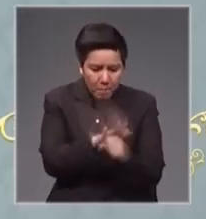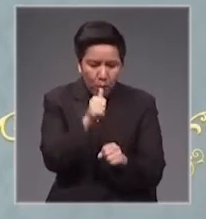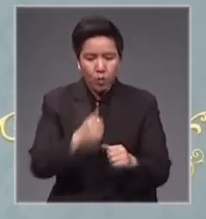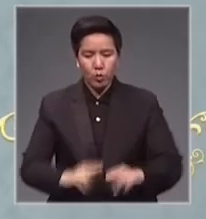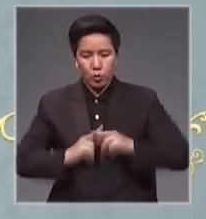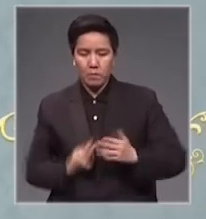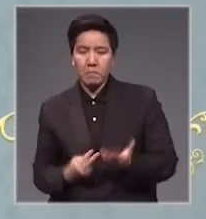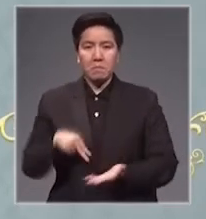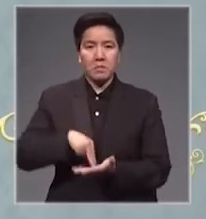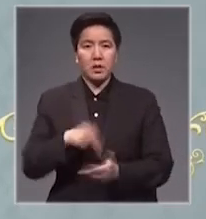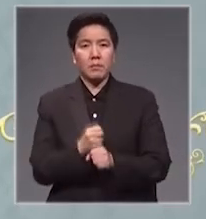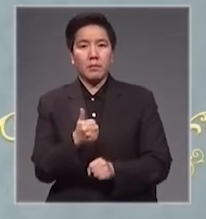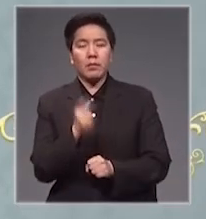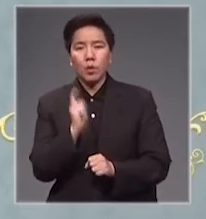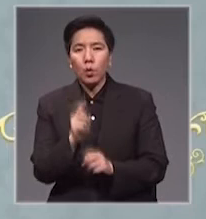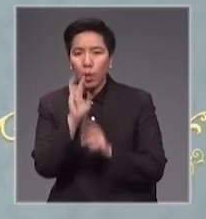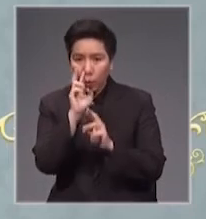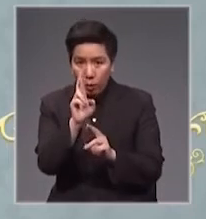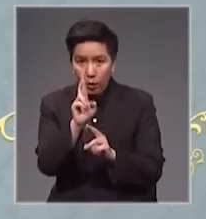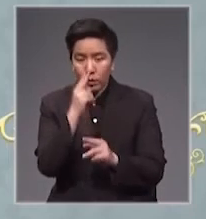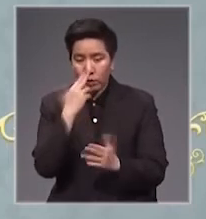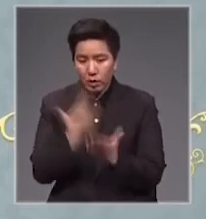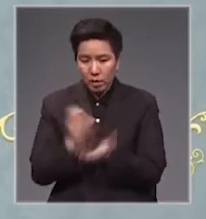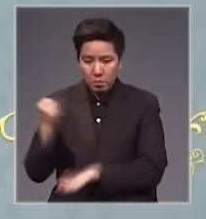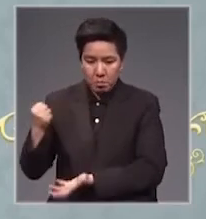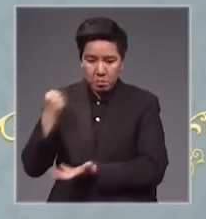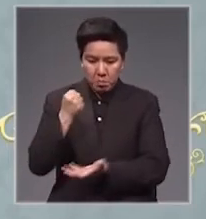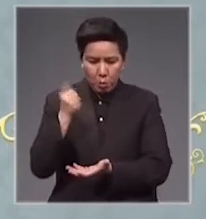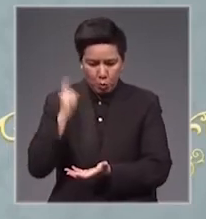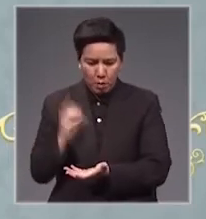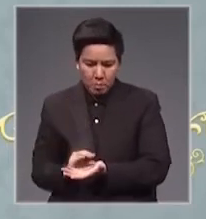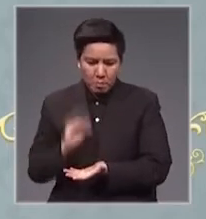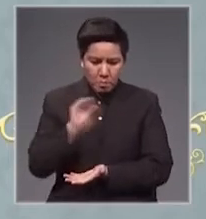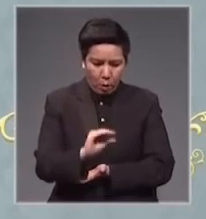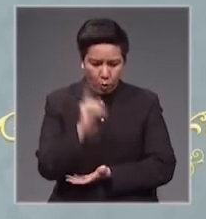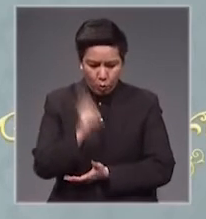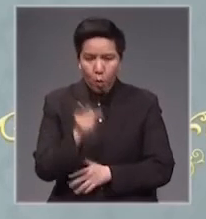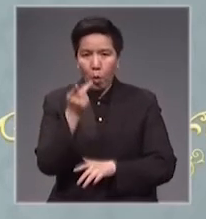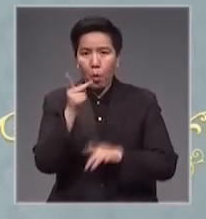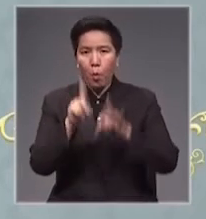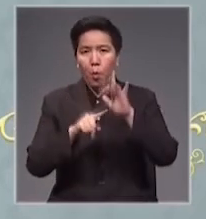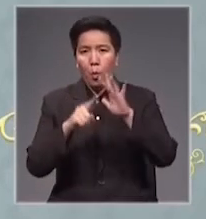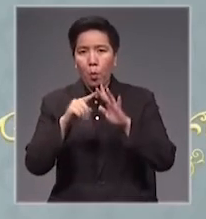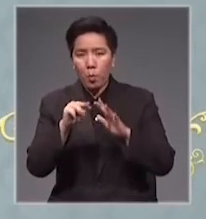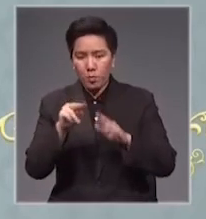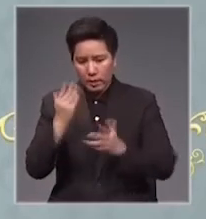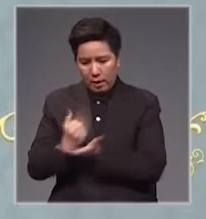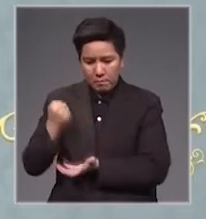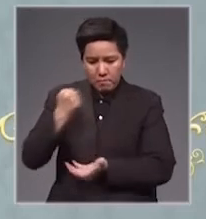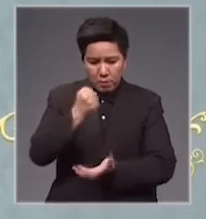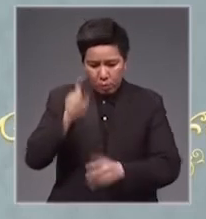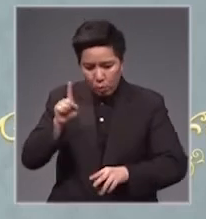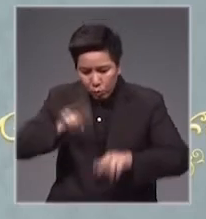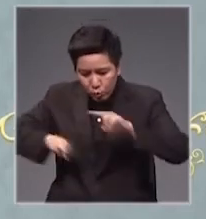จะต้องทำอย่างระมัดระวังการใช้จ่ายงบประมาณต้องคุ้มค่าโปร่งใสมีประสิทธิภาพตรวจสอบได้โดยไม่ปล่อยปละละเลยทุ